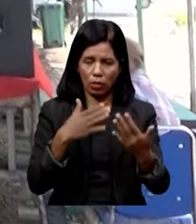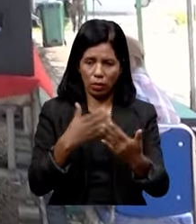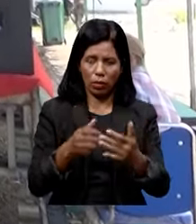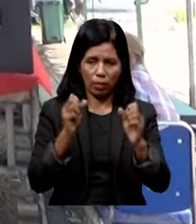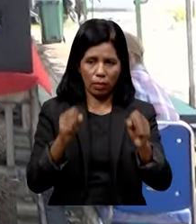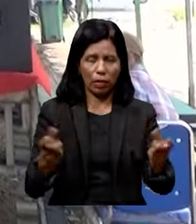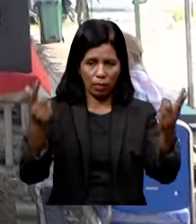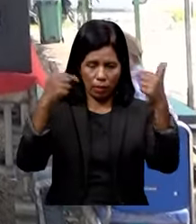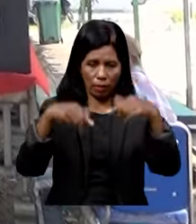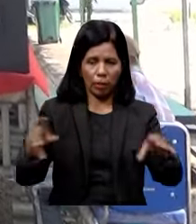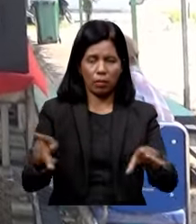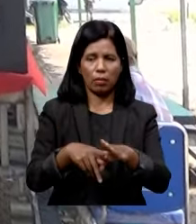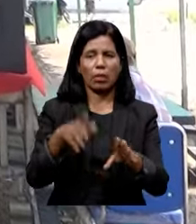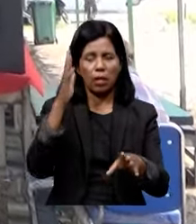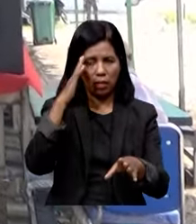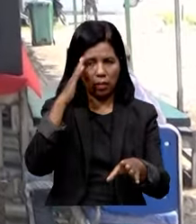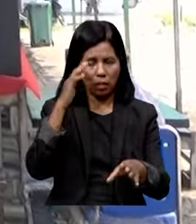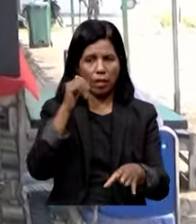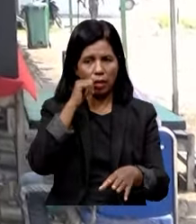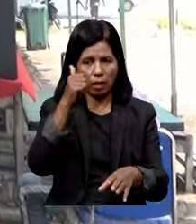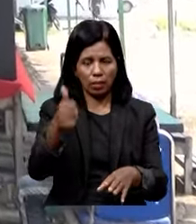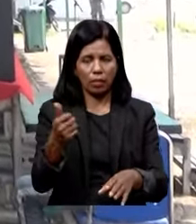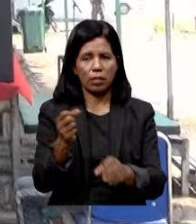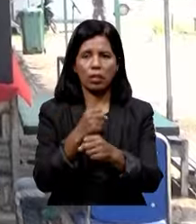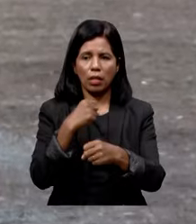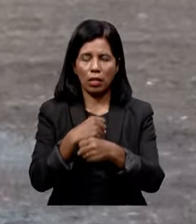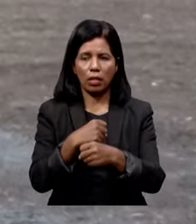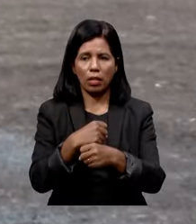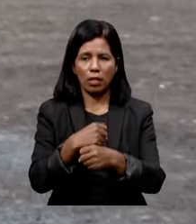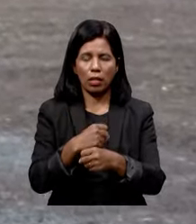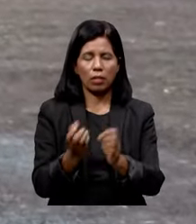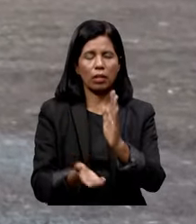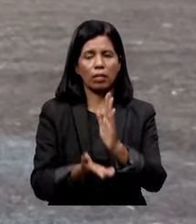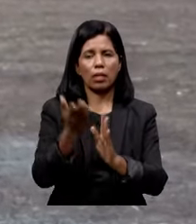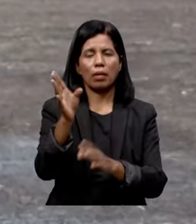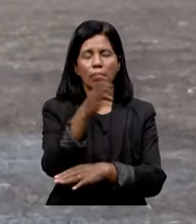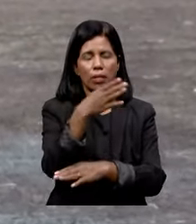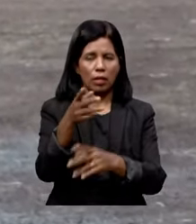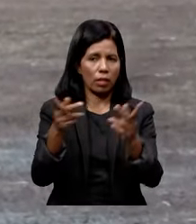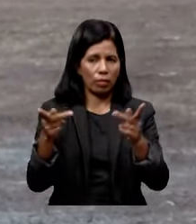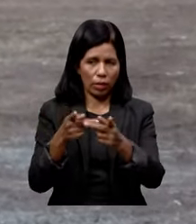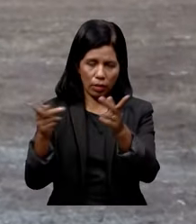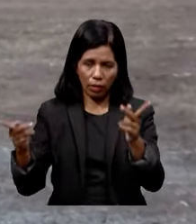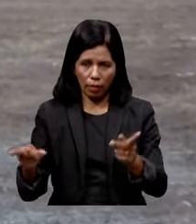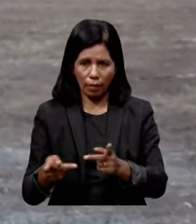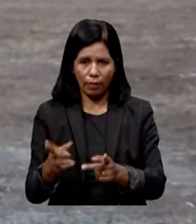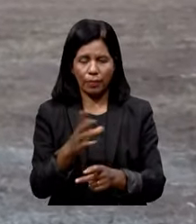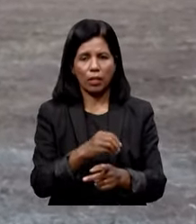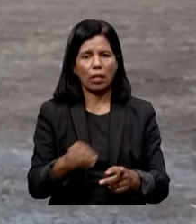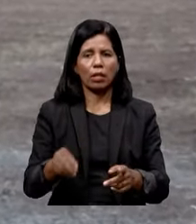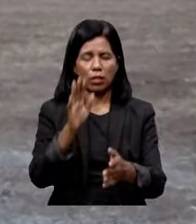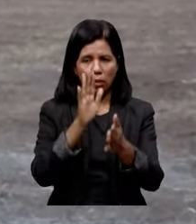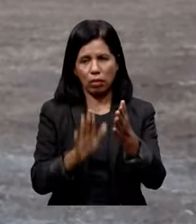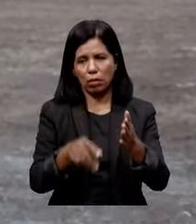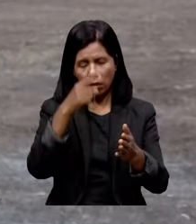mai partisipa no atene kata abang ne si realiza isar da bandera ya fatiba pasang komunidad di feira ne menus